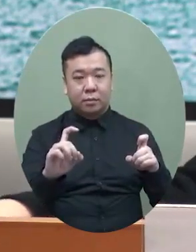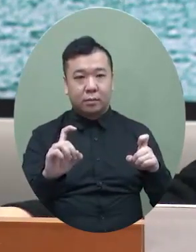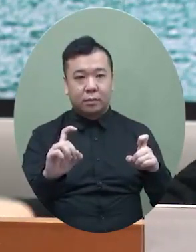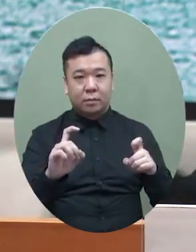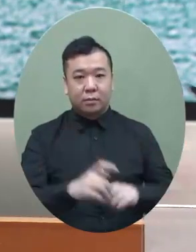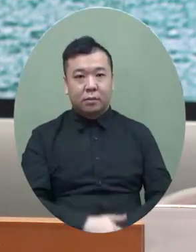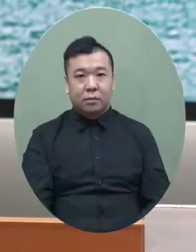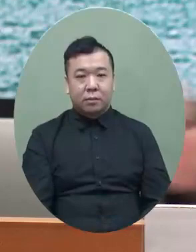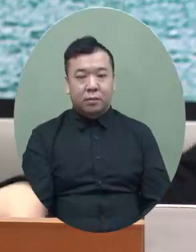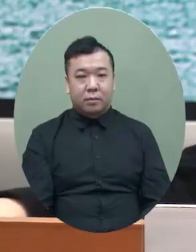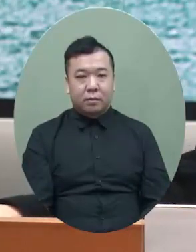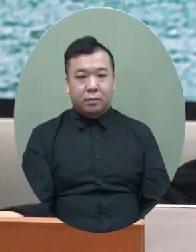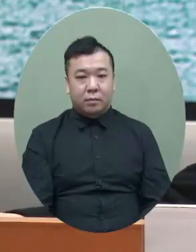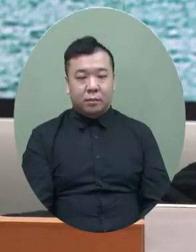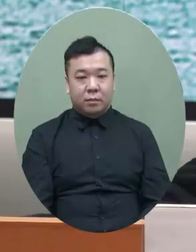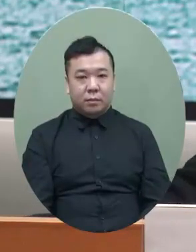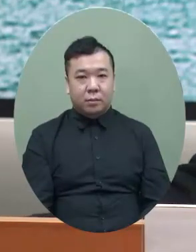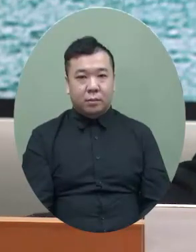係